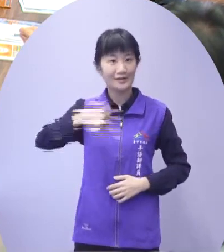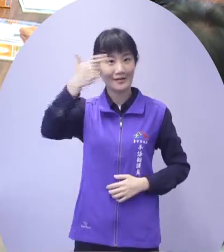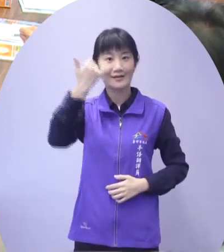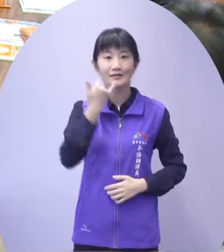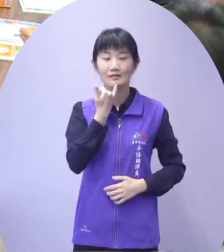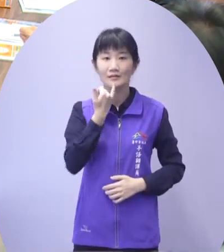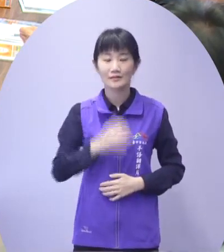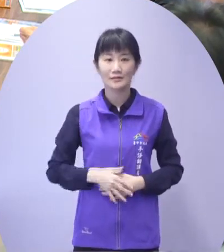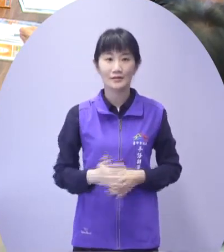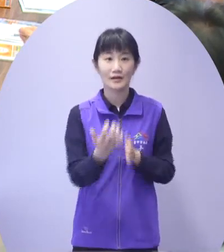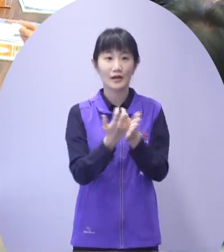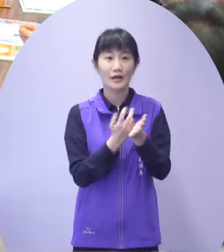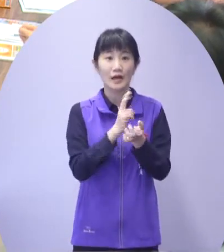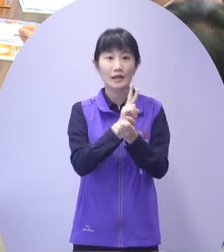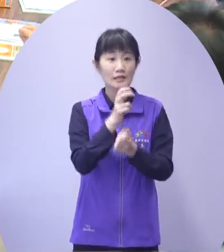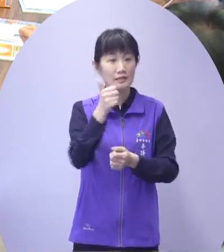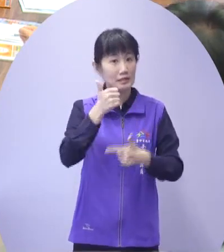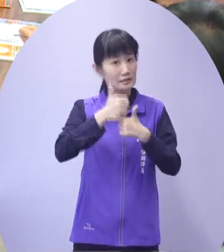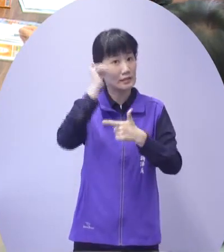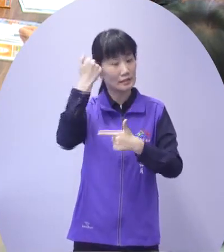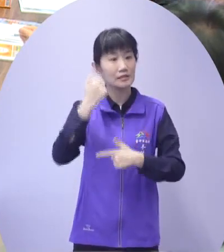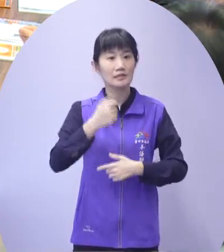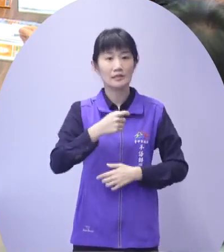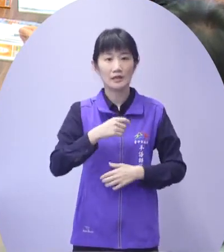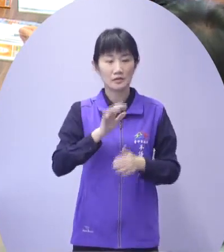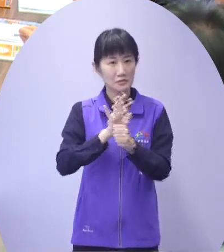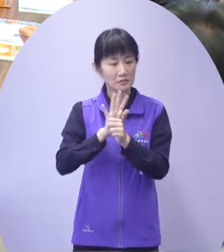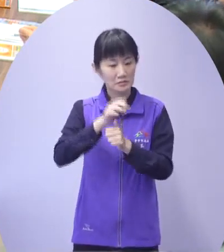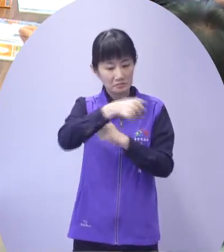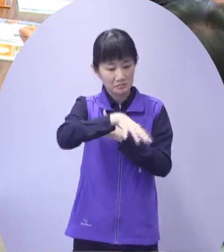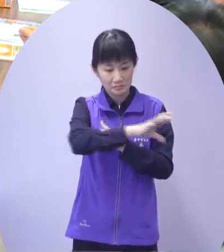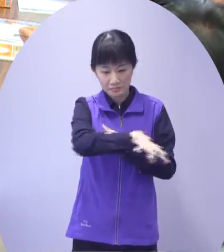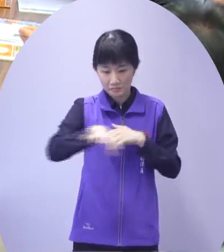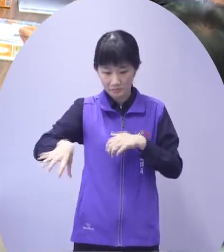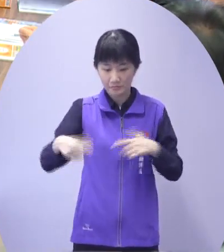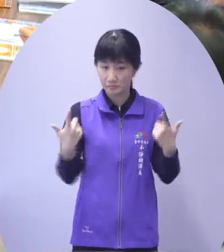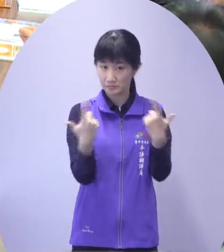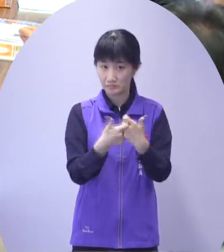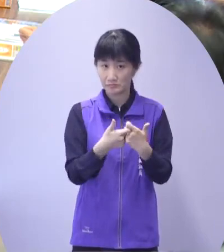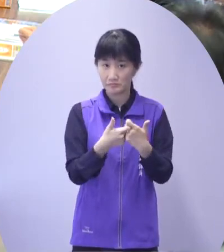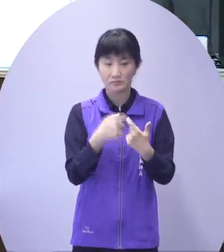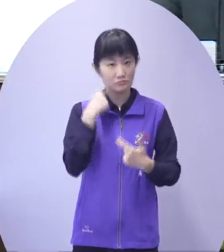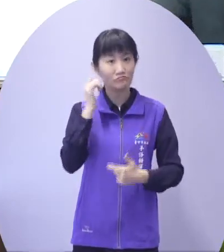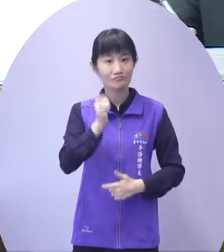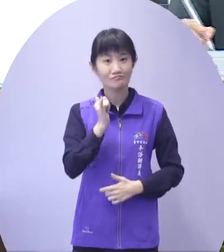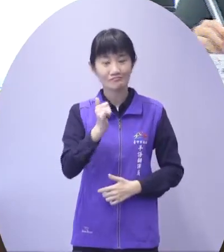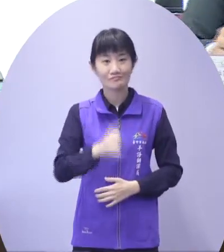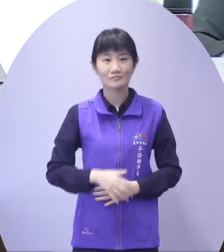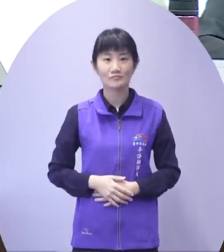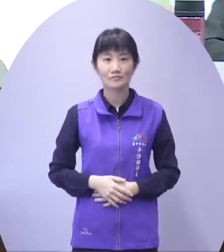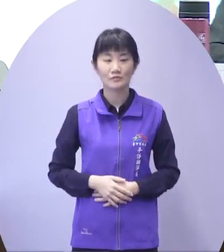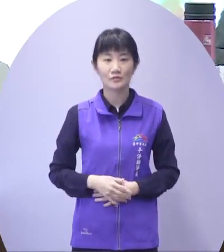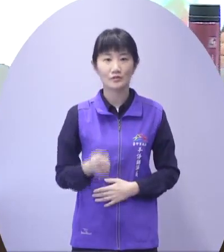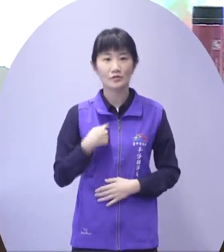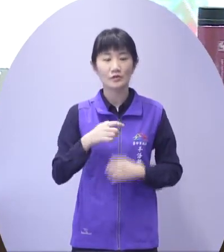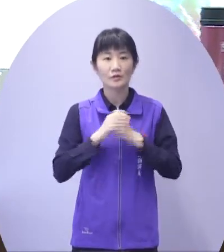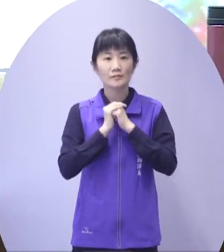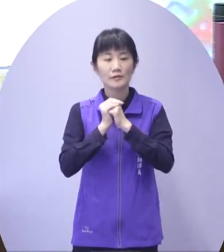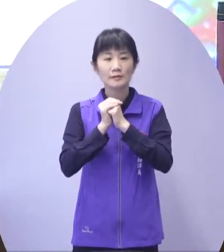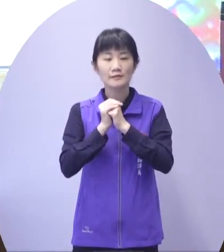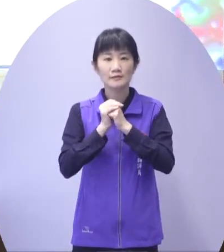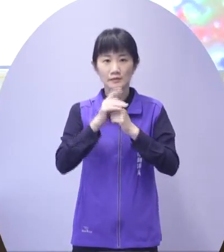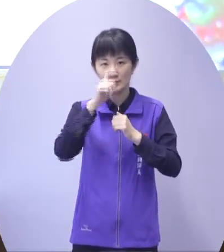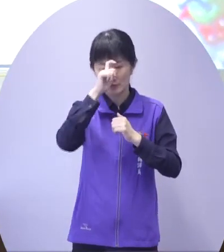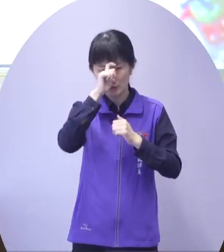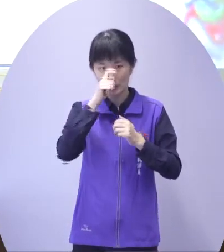刚才林董事长他会横向的去跟其他的局处要想要结合，这个很好。那不过我可以拜托这个相关